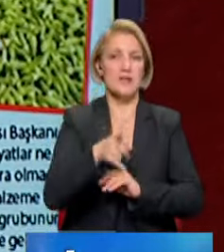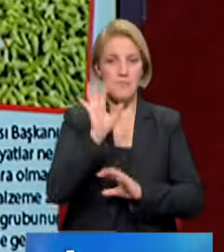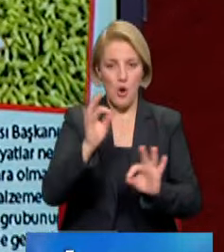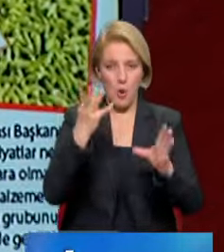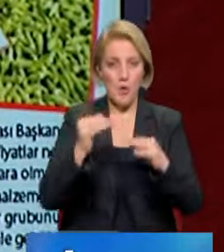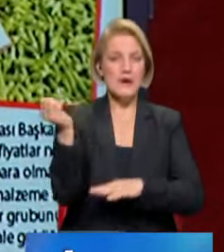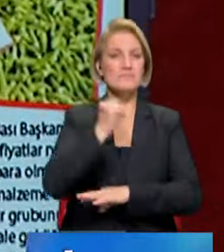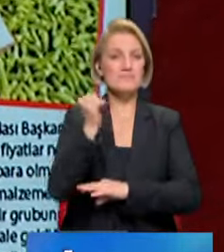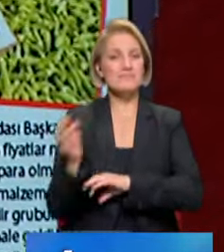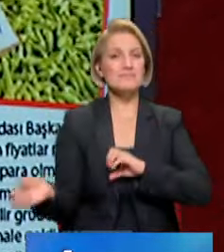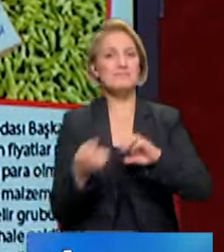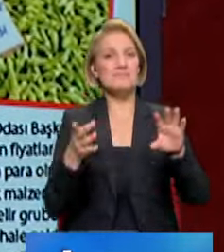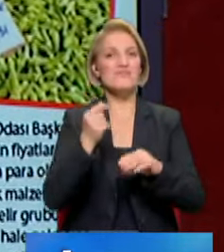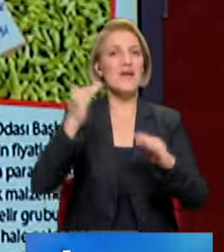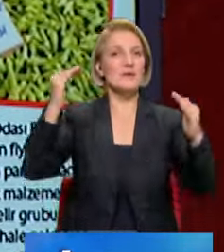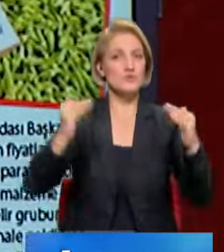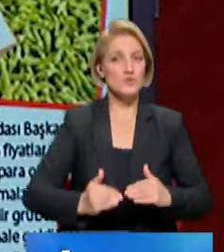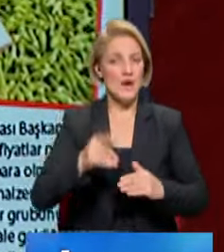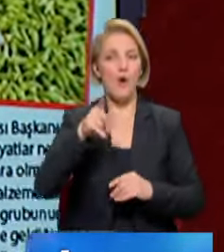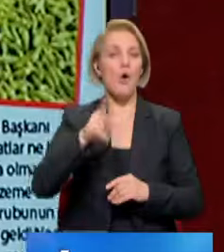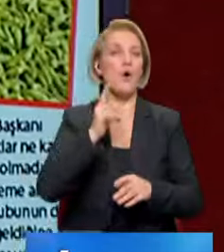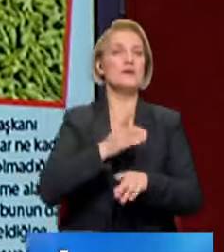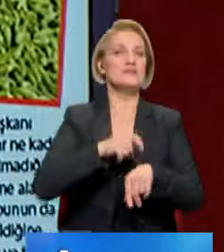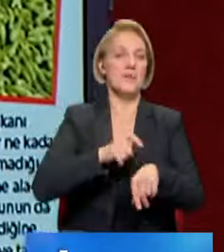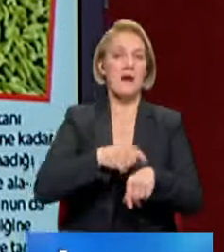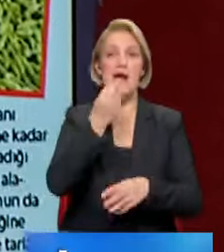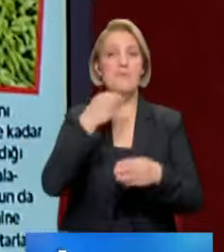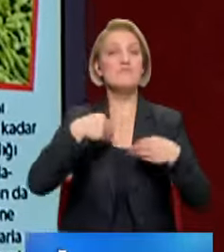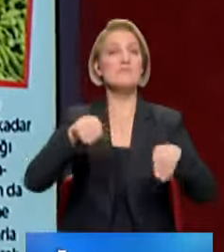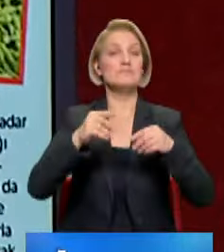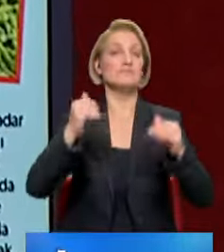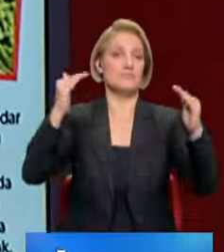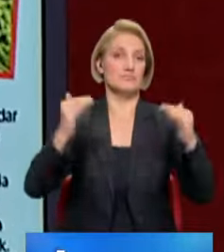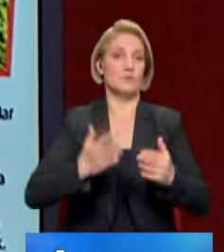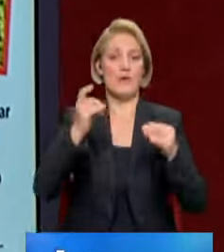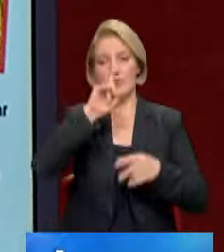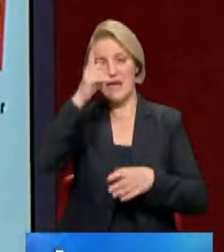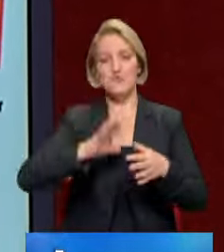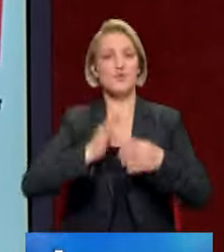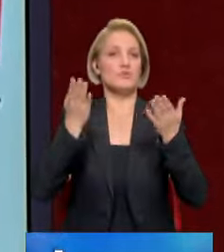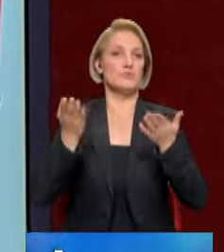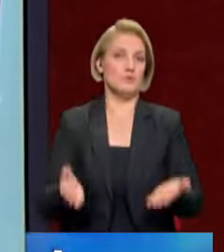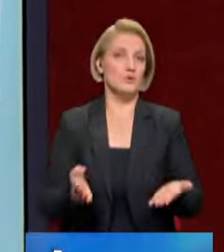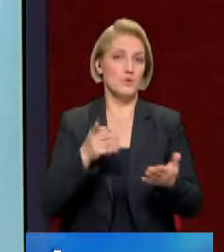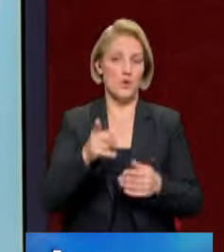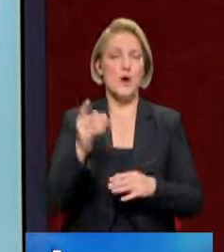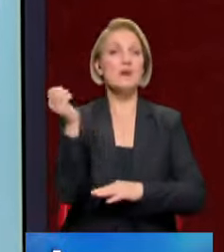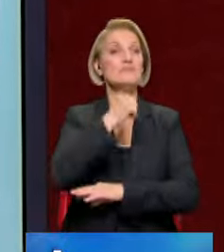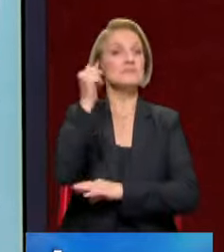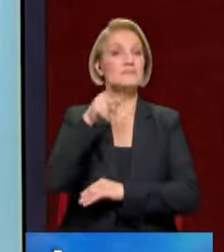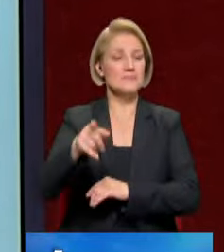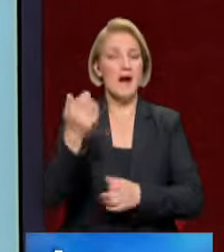düşeceği için etikete de indirim olarak yansır. Gıdada fiyatı indirmek için tek çözüm bu. Nedir o çözüm? İşte o nakliyeyi